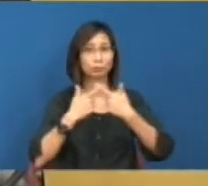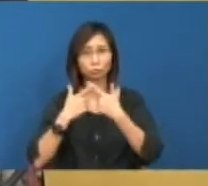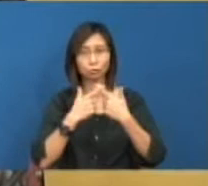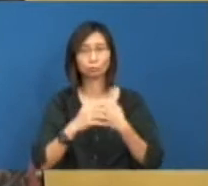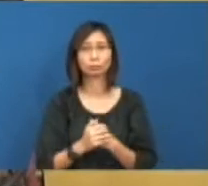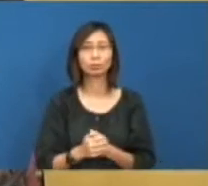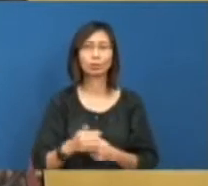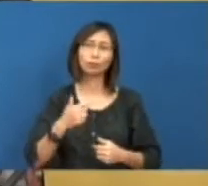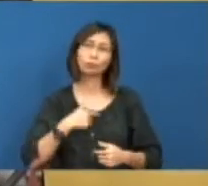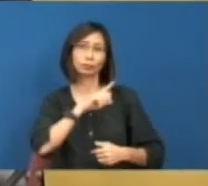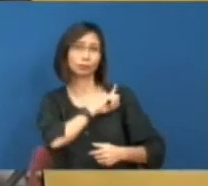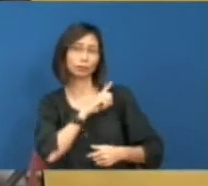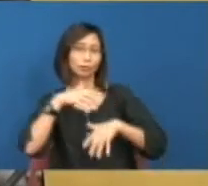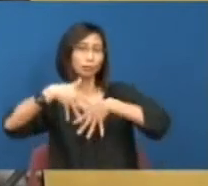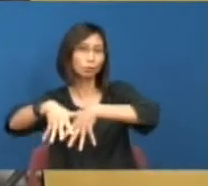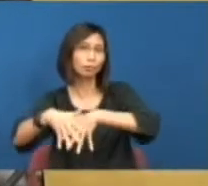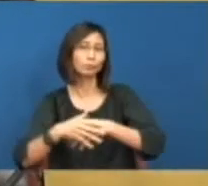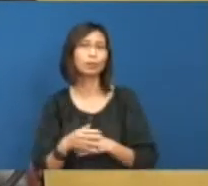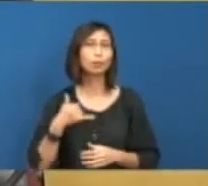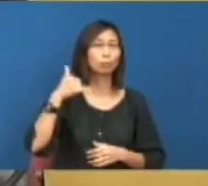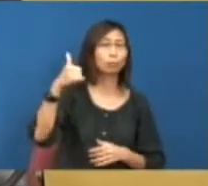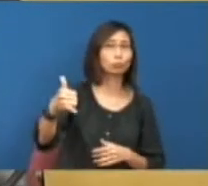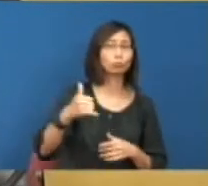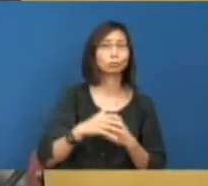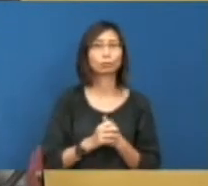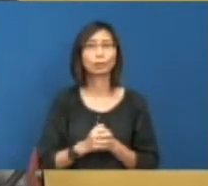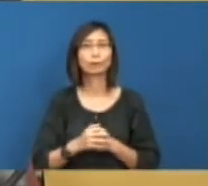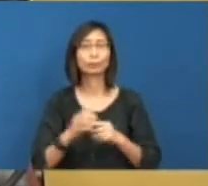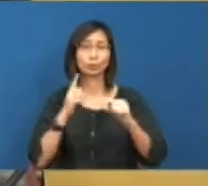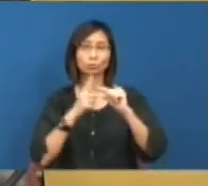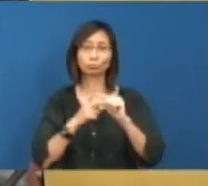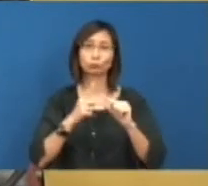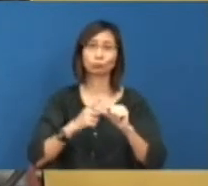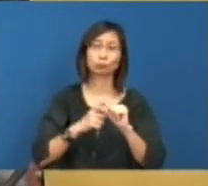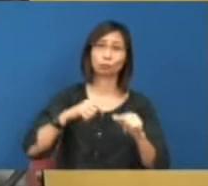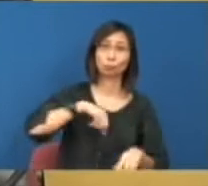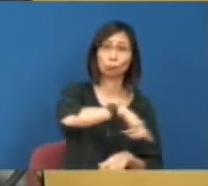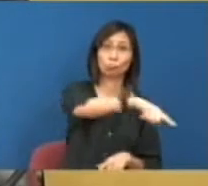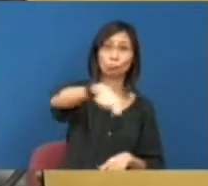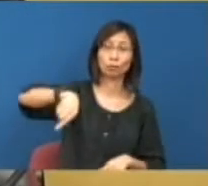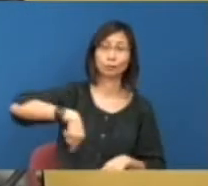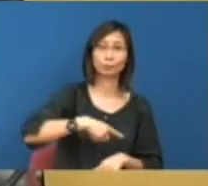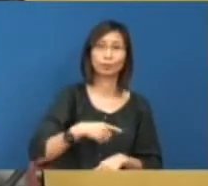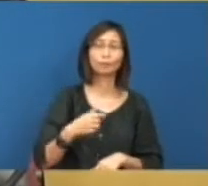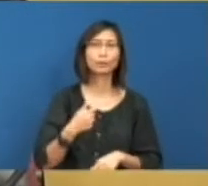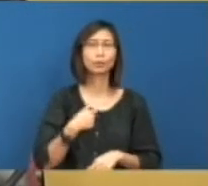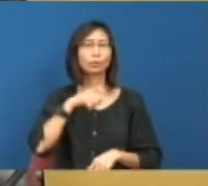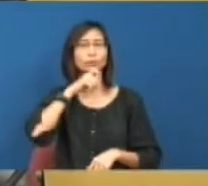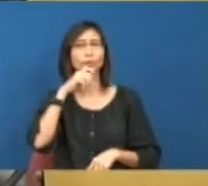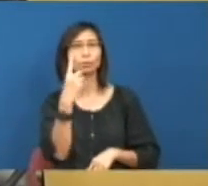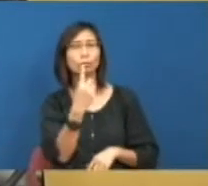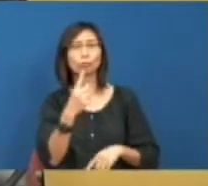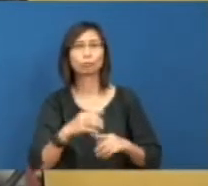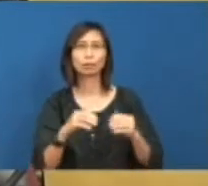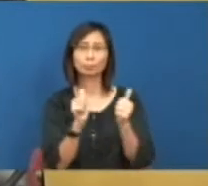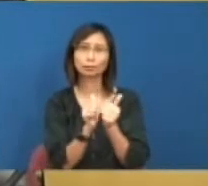一個江樂道啊，啱啱我哋移師過咗江樂道嘅時候咧，有一位我嘅朋友啦，即係